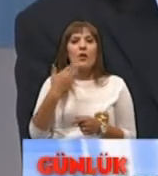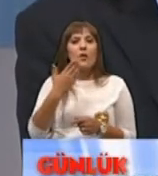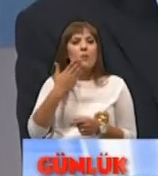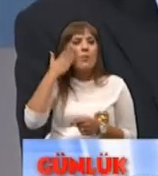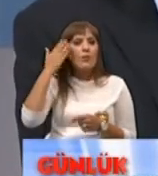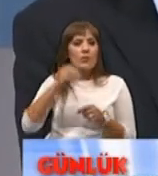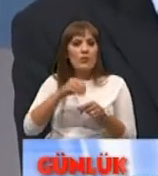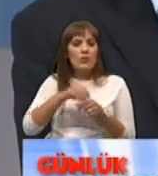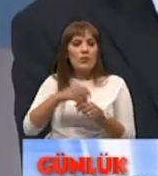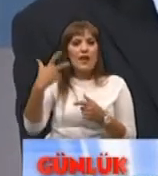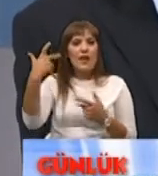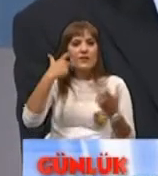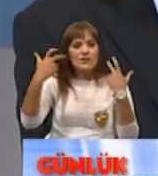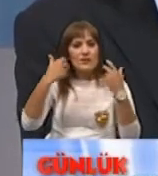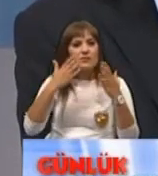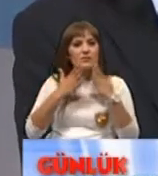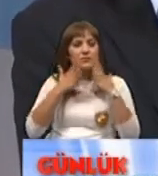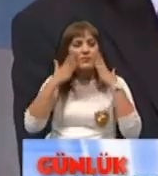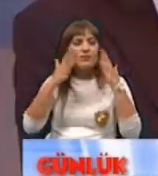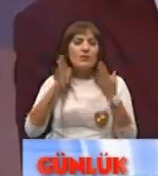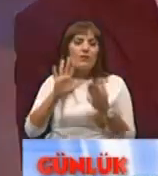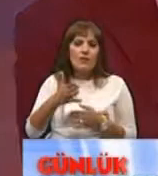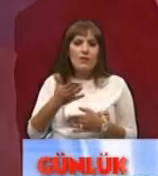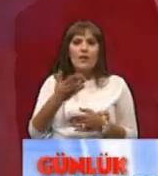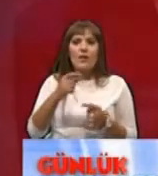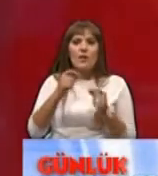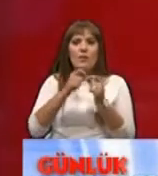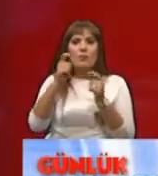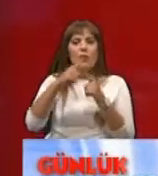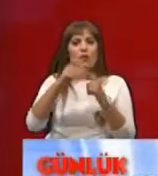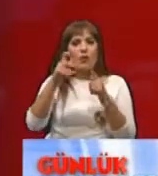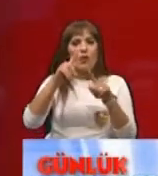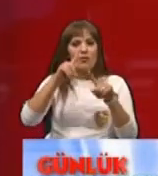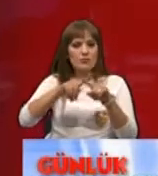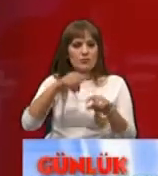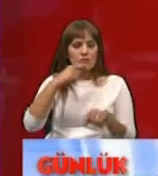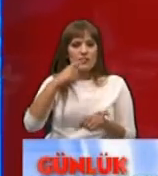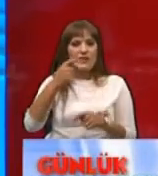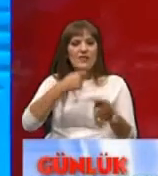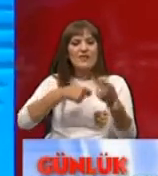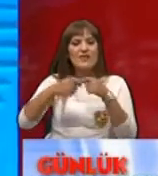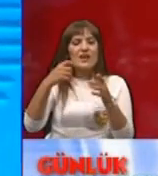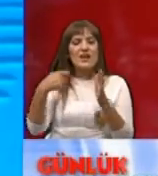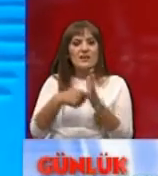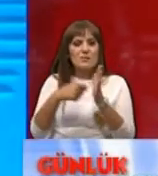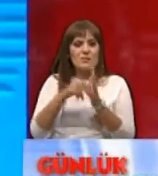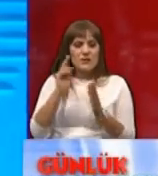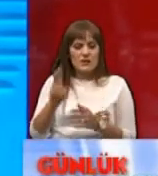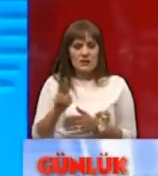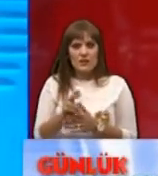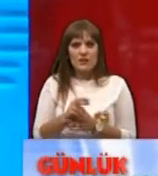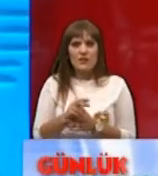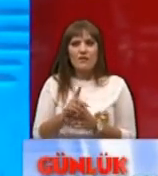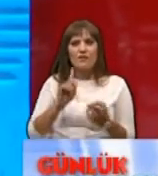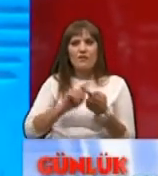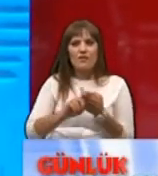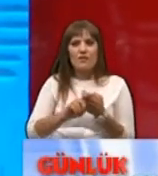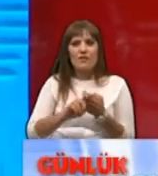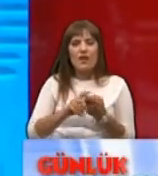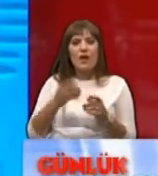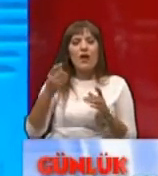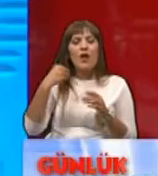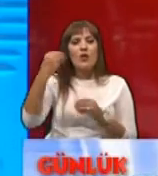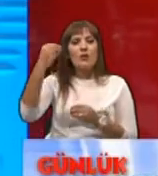toksin enjeksiyonlar veya işte biliyorsunuz botoks evet ticari ismiyle ve işte